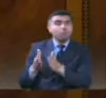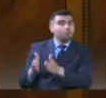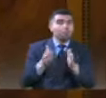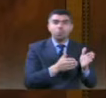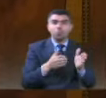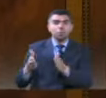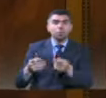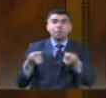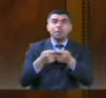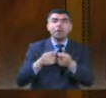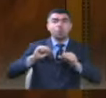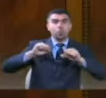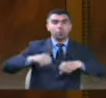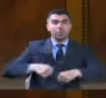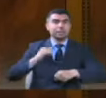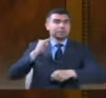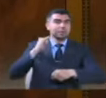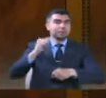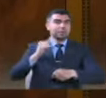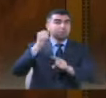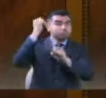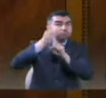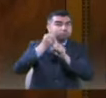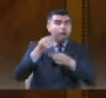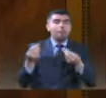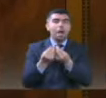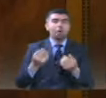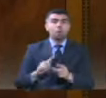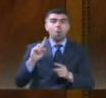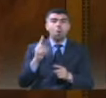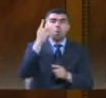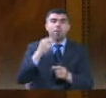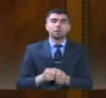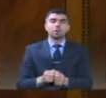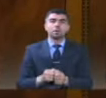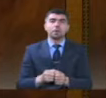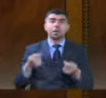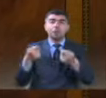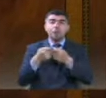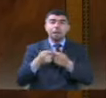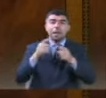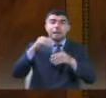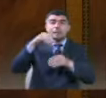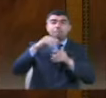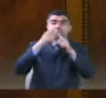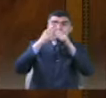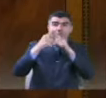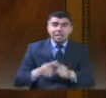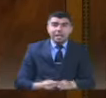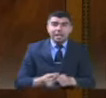تبعتها نتائج عملية لصالح الشغيلة. أولا، تخصيص غلاف مالي سنوي إضافي